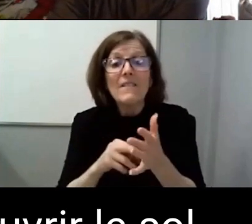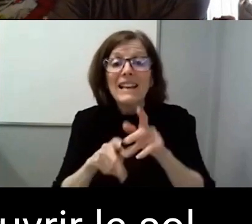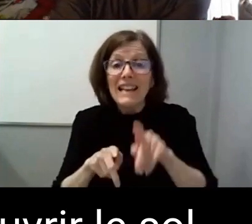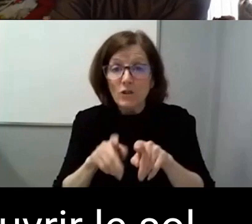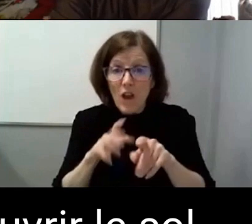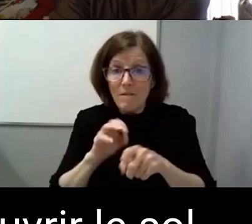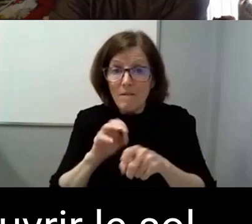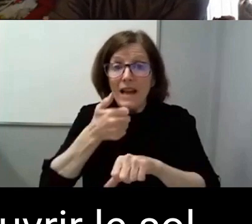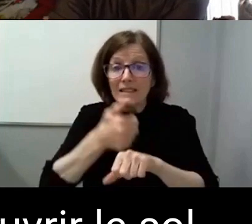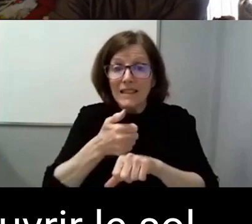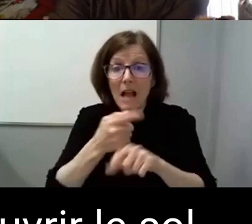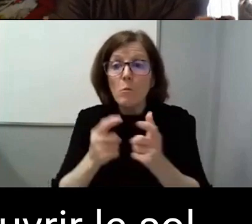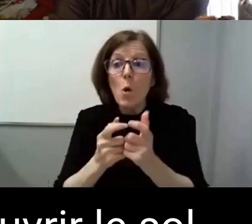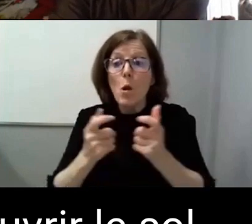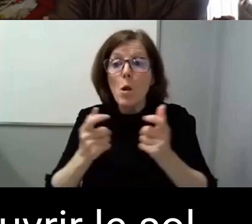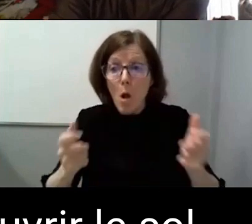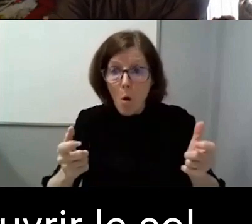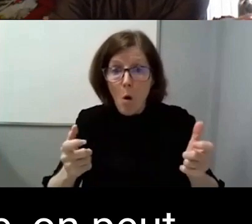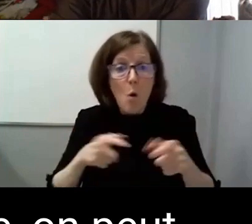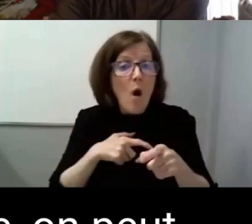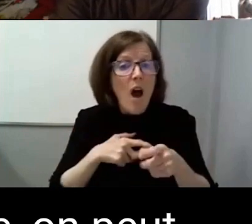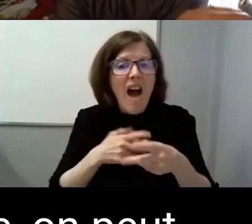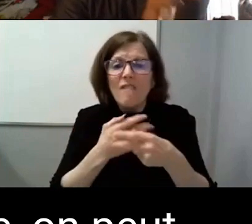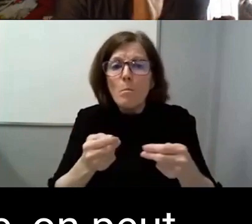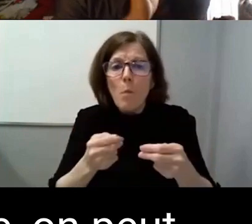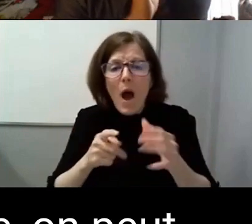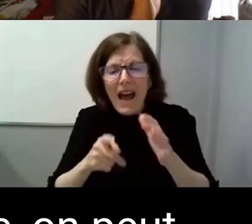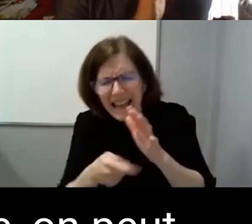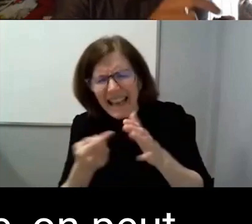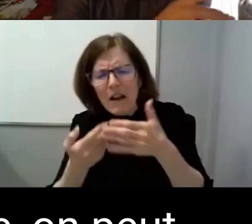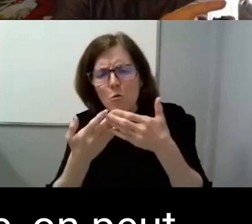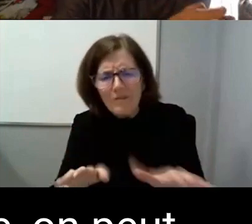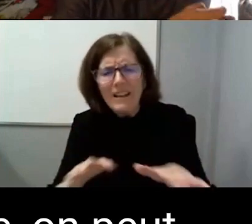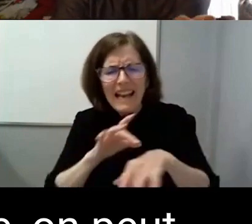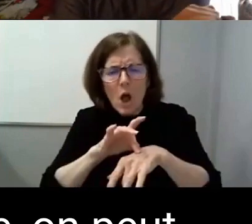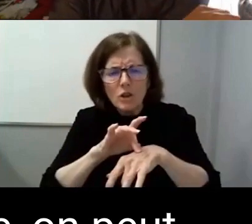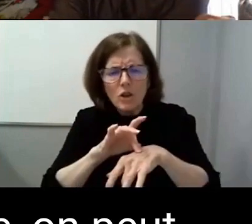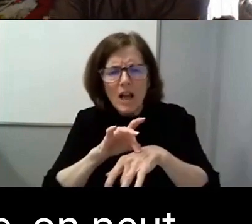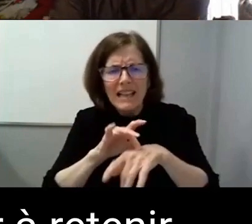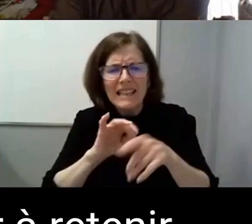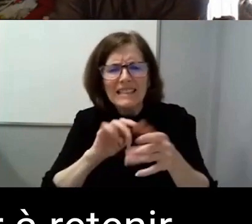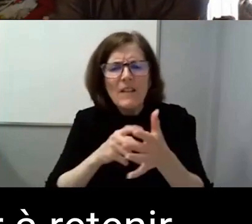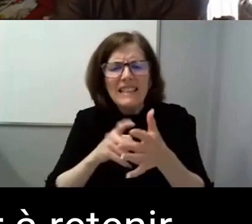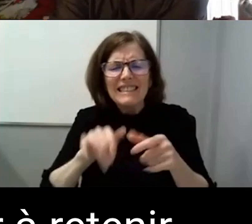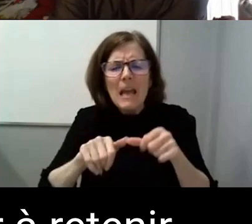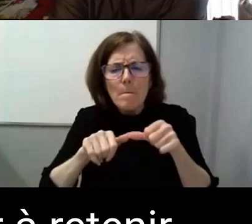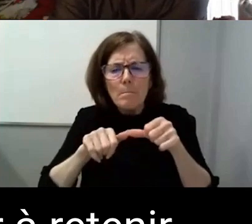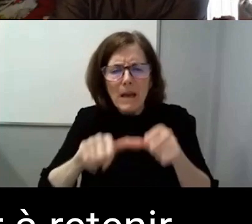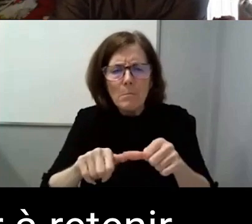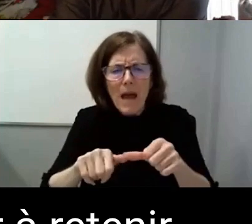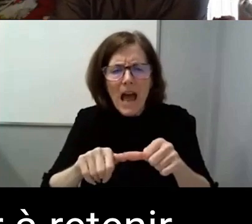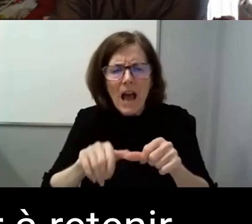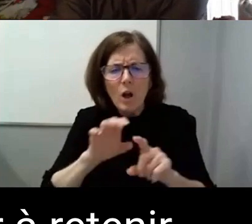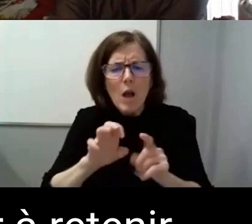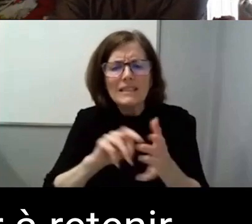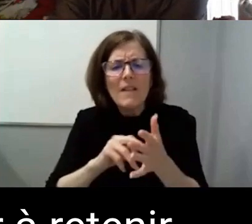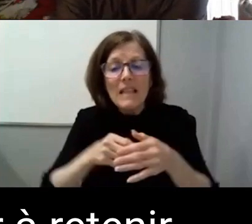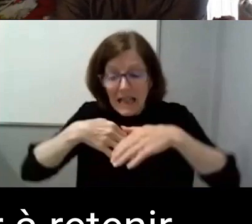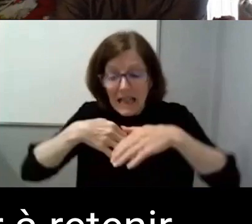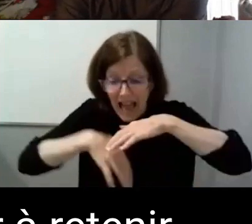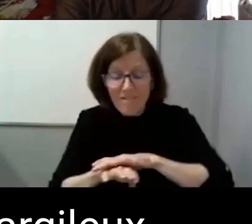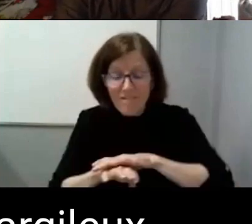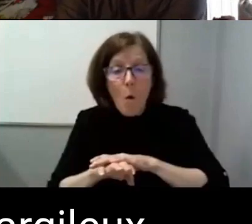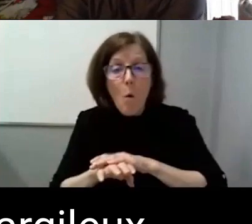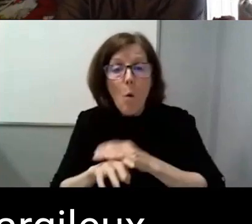temps long, ou si vous ne voulez pas réouvrir le sol, si vous faites un contexte plus permacole, on peut mettre aussi un fond d'argile qui va aider à